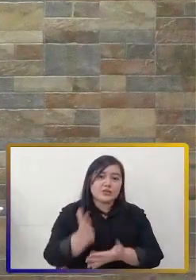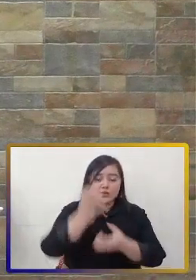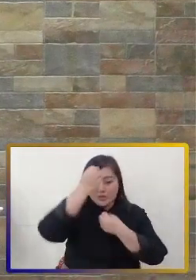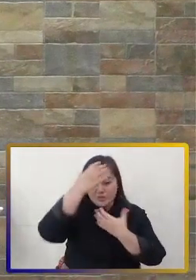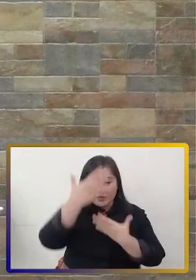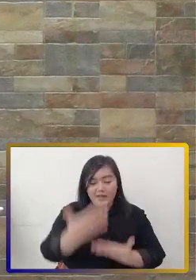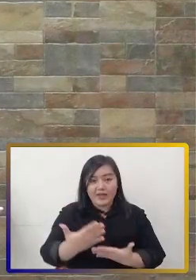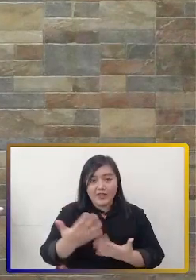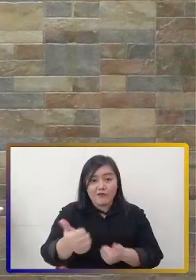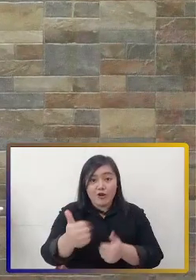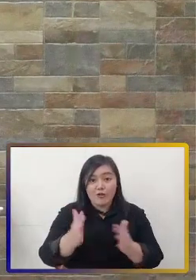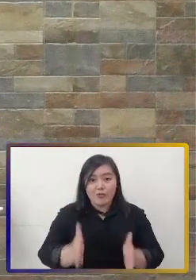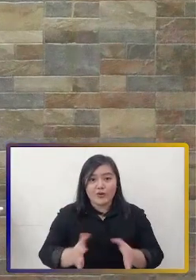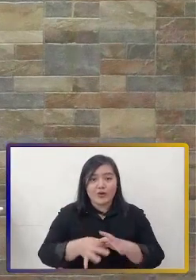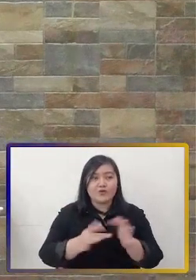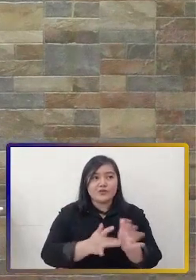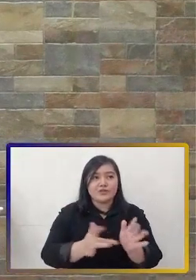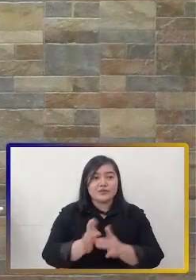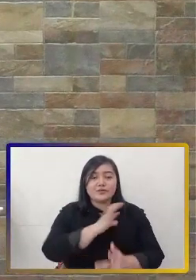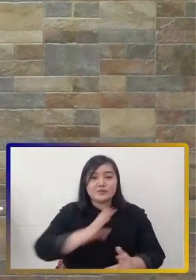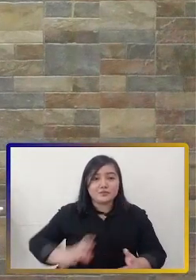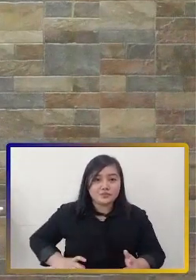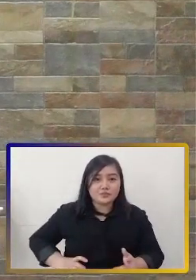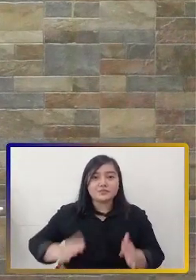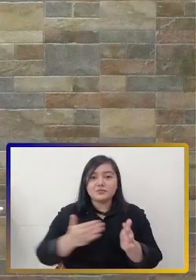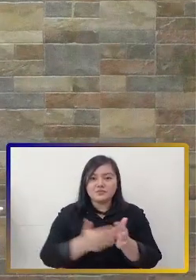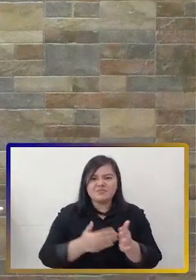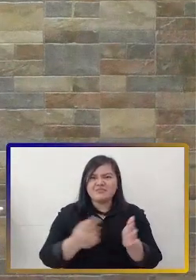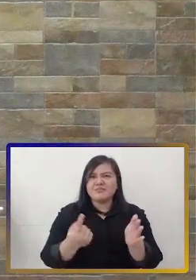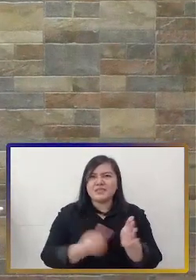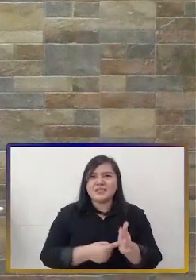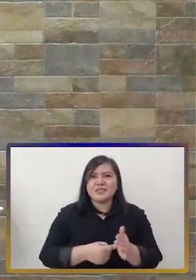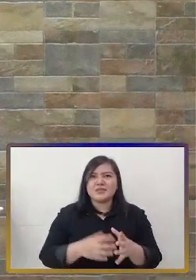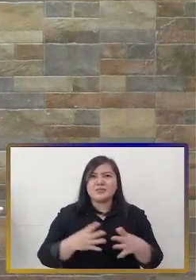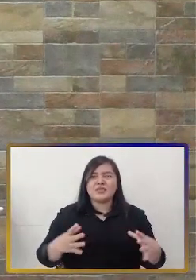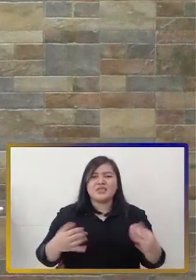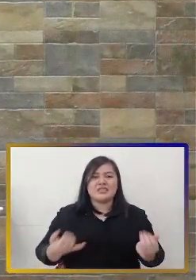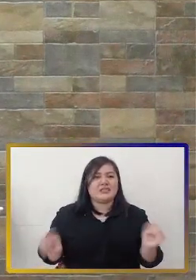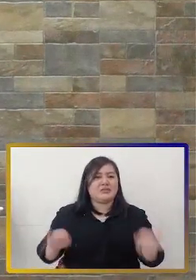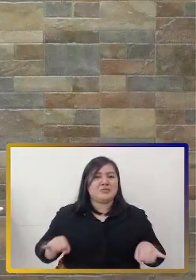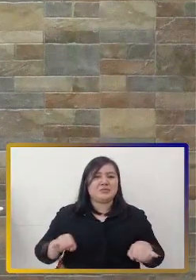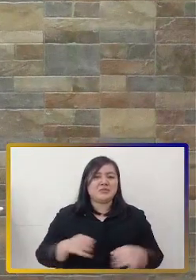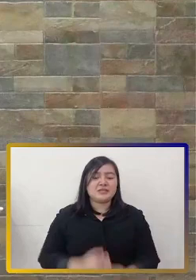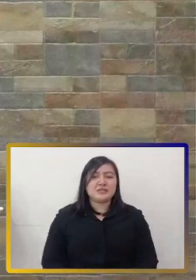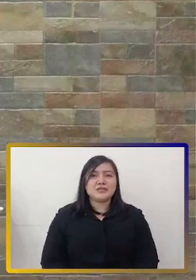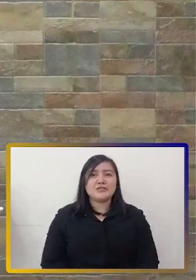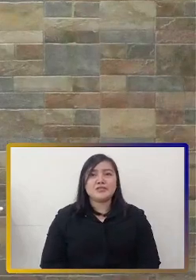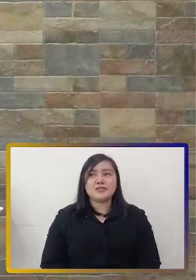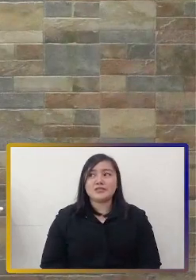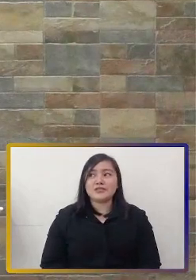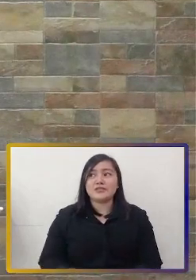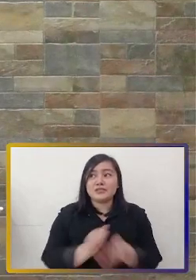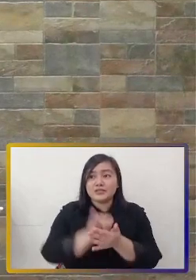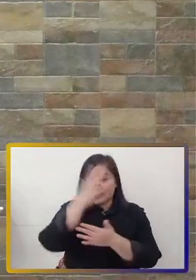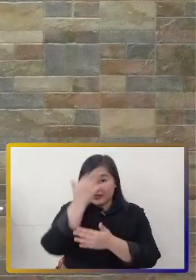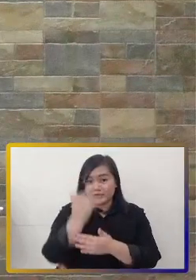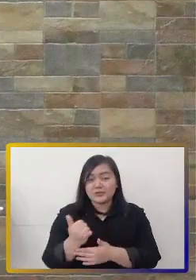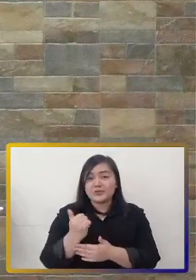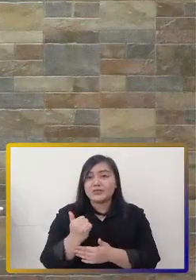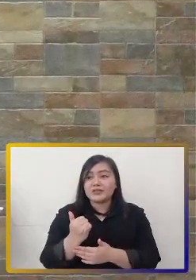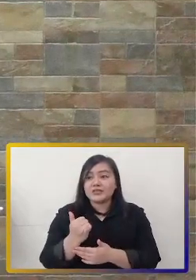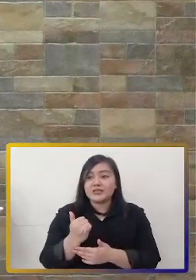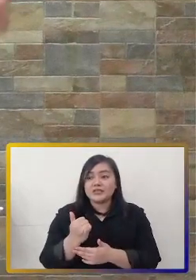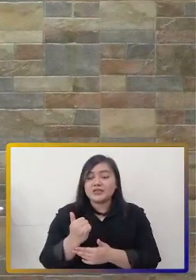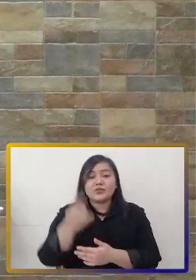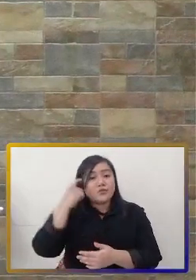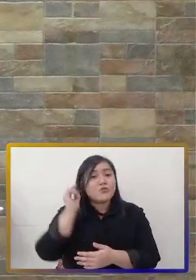Kaya ito po, mga kapatid, ay malaking issue po ito. Kaya paalala ko rin po sa mga nagdi-deal ng